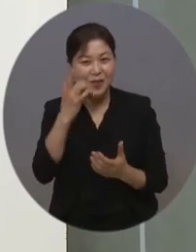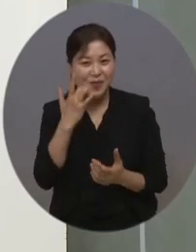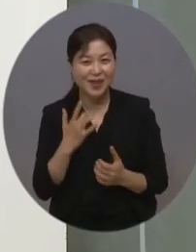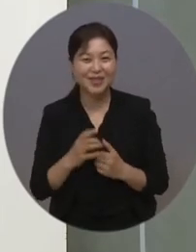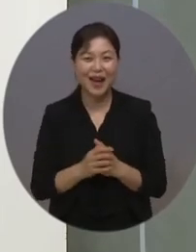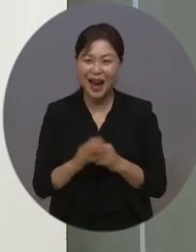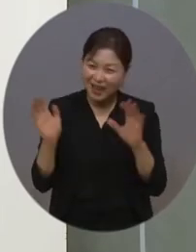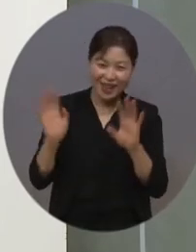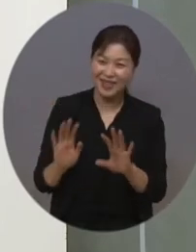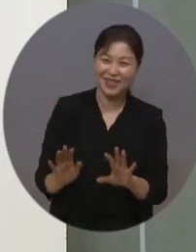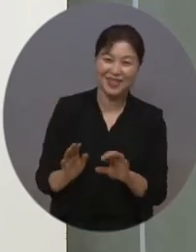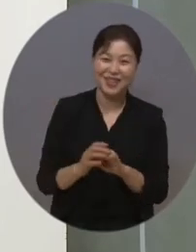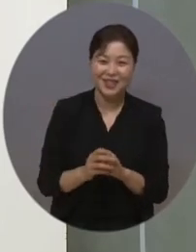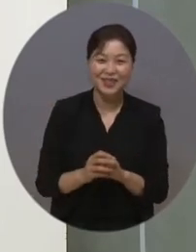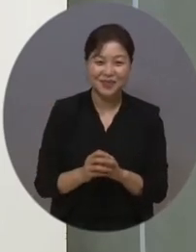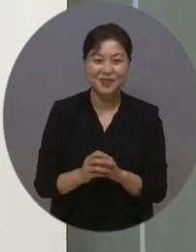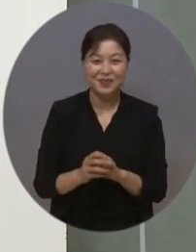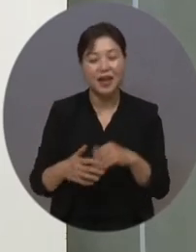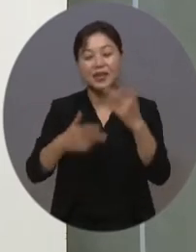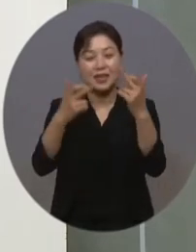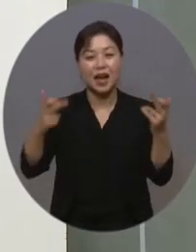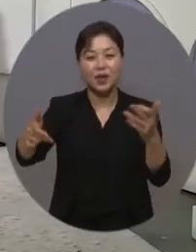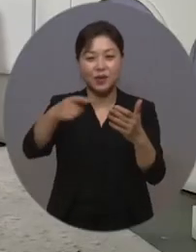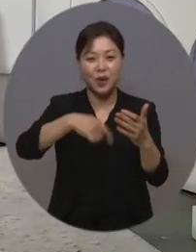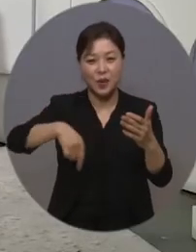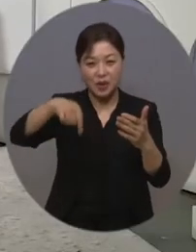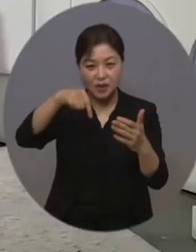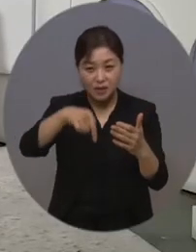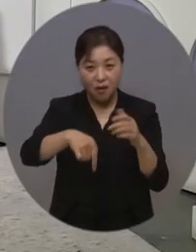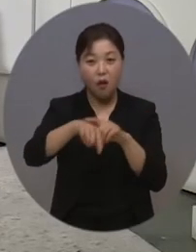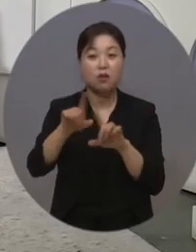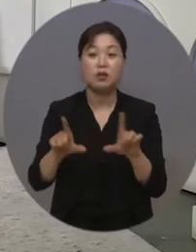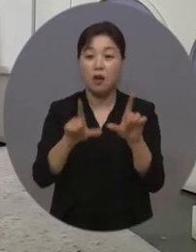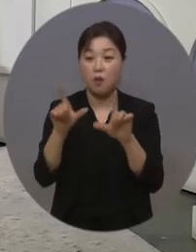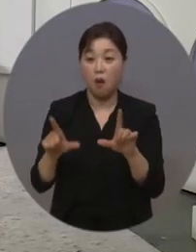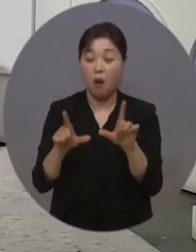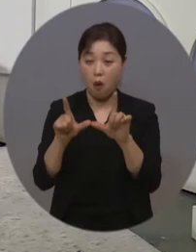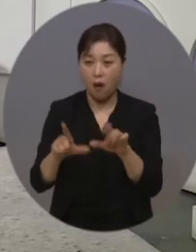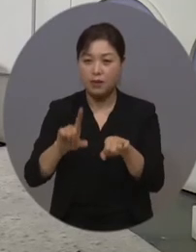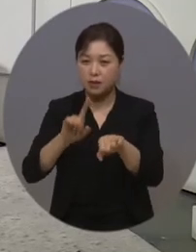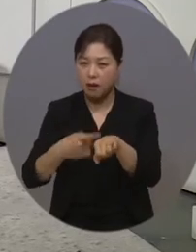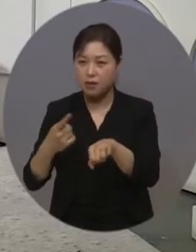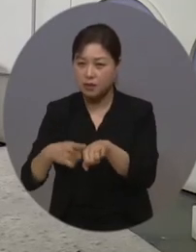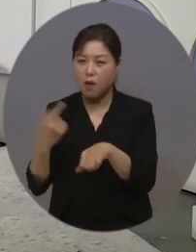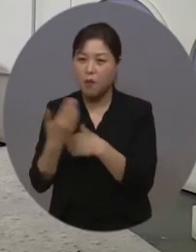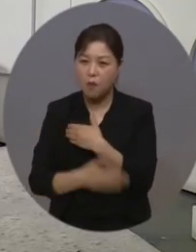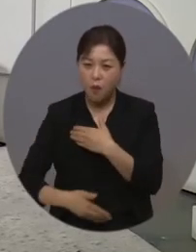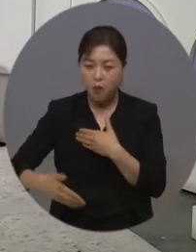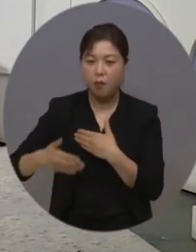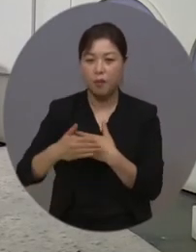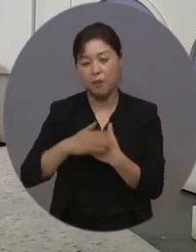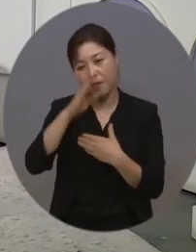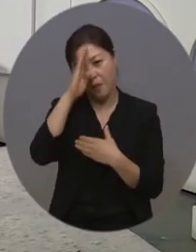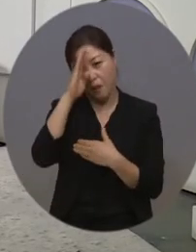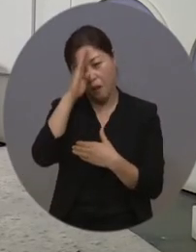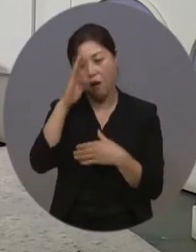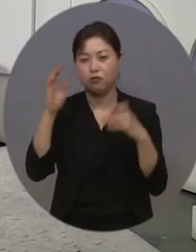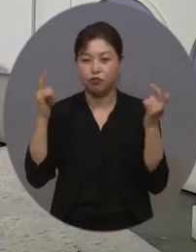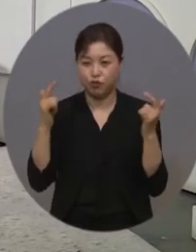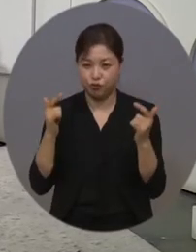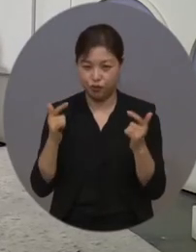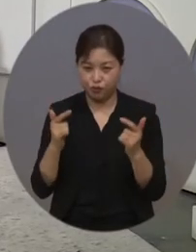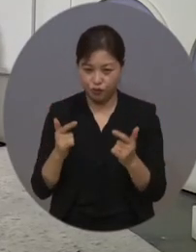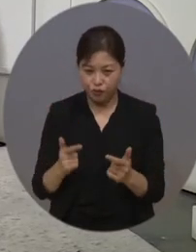시간에 또 그렇습니다. 말씀. 자연 속에서 예. 아무것도 안 하고 그냥 지내도 그것이 굉장히 좋은 치유적인 또